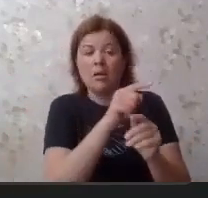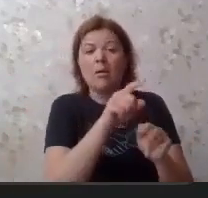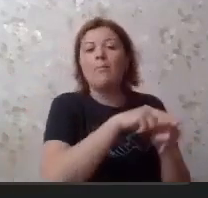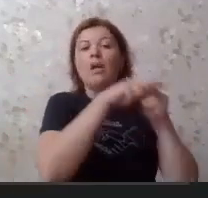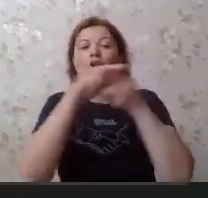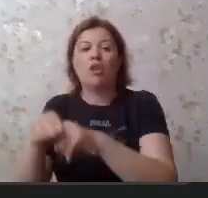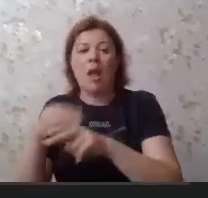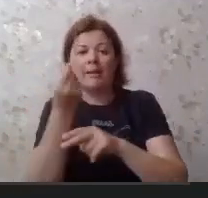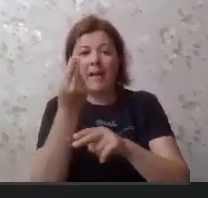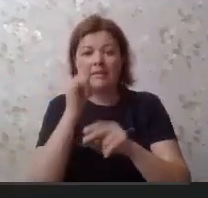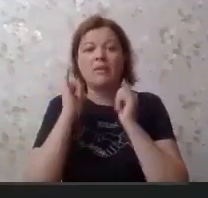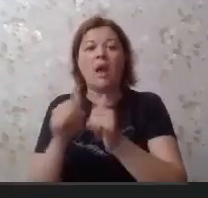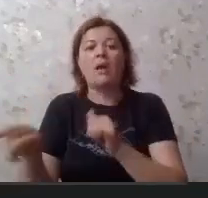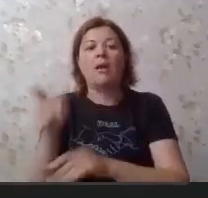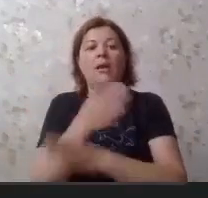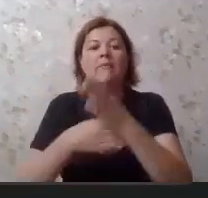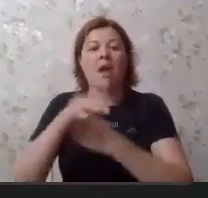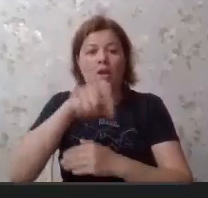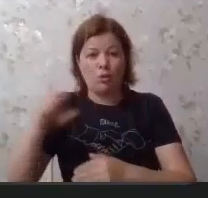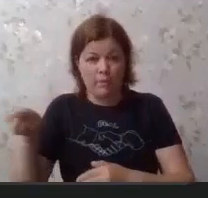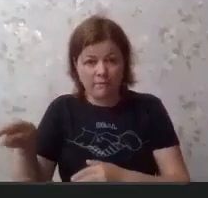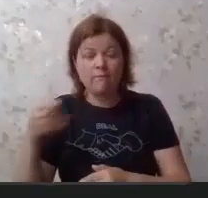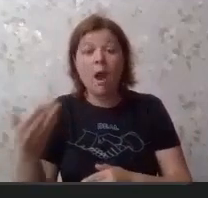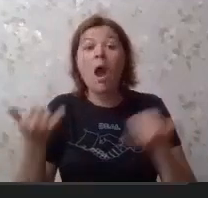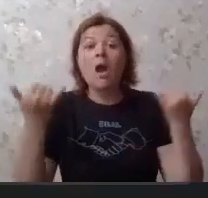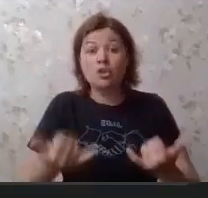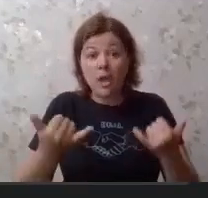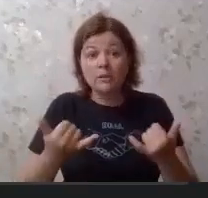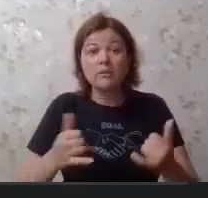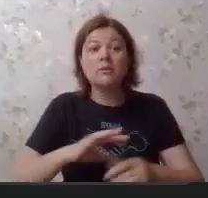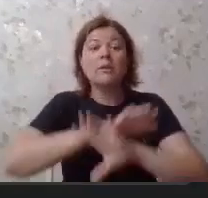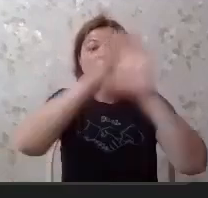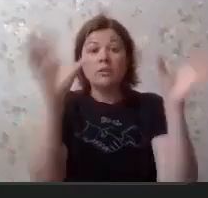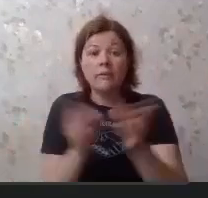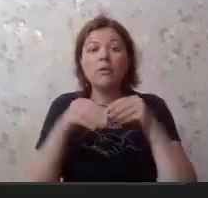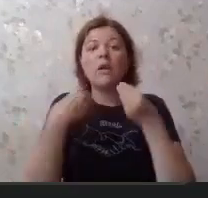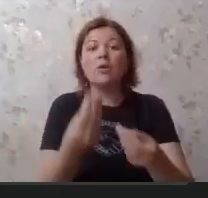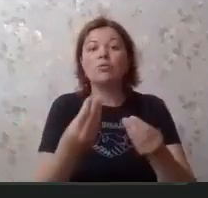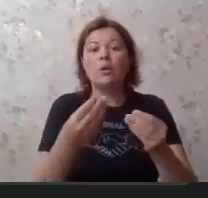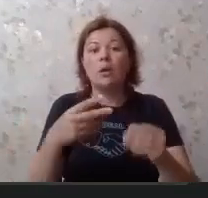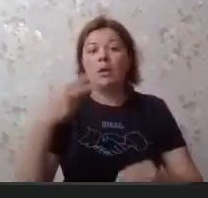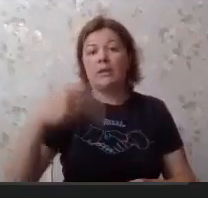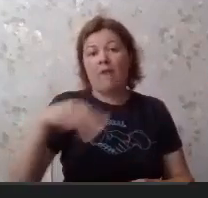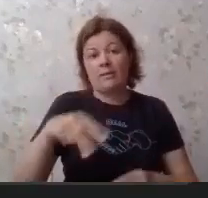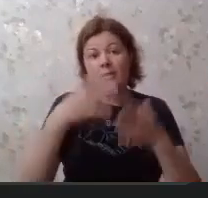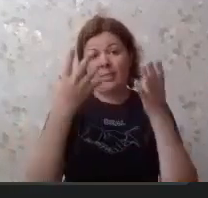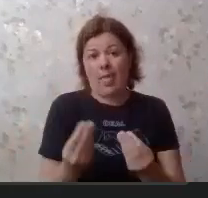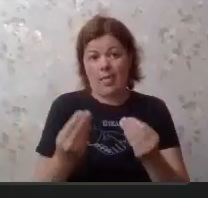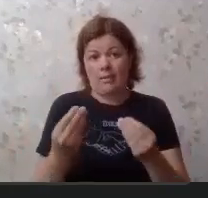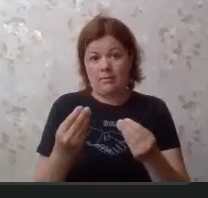инвалиду. Теперь же про все дается только 20 дней, и будем надеяться,